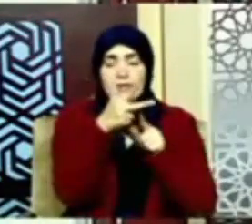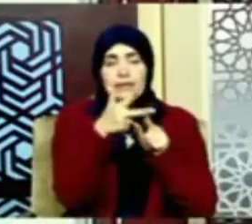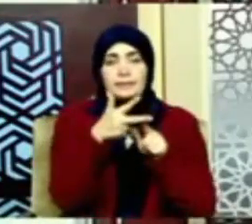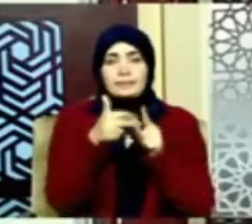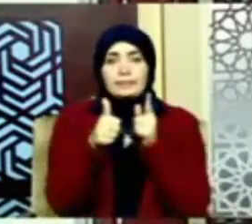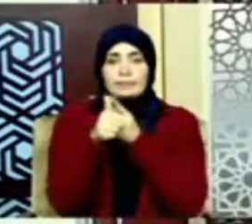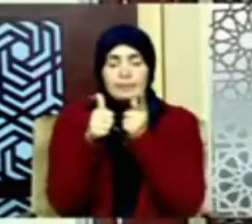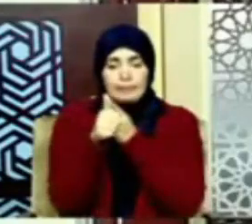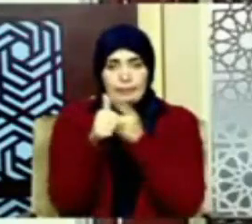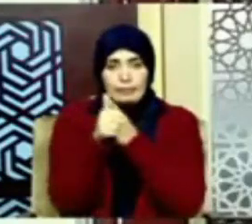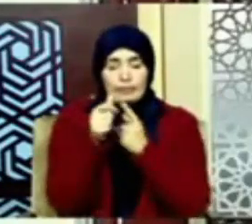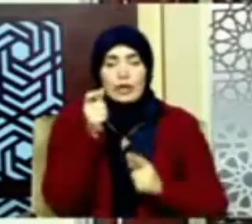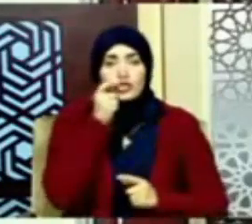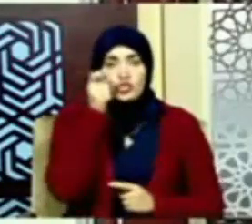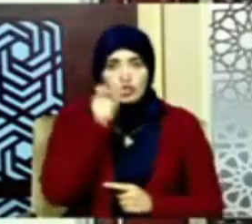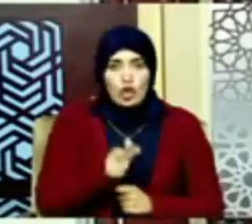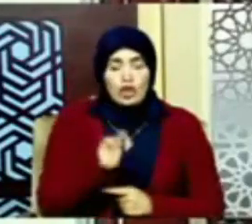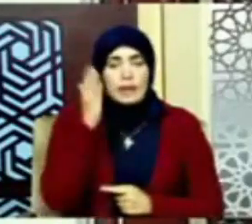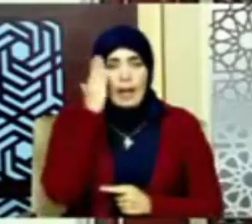عالم